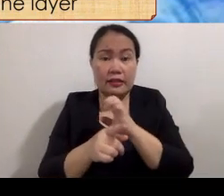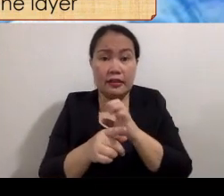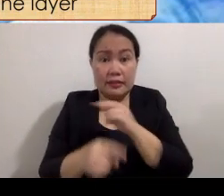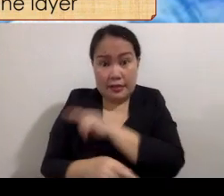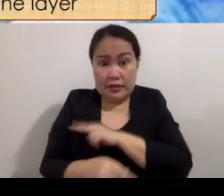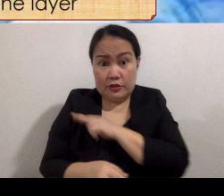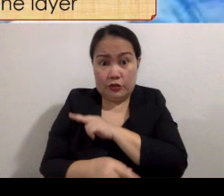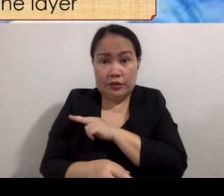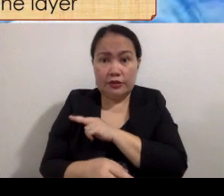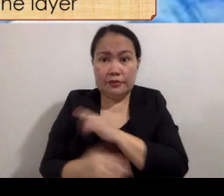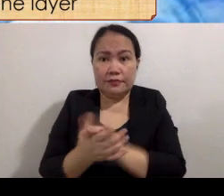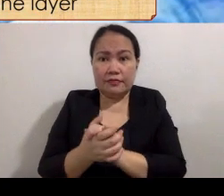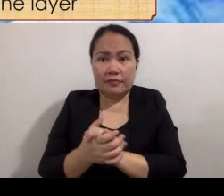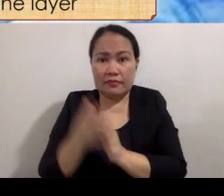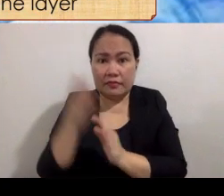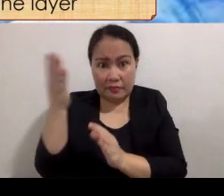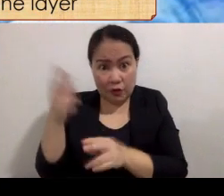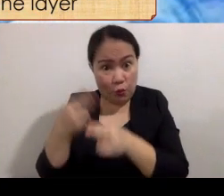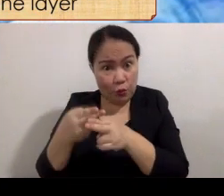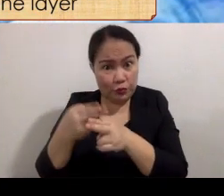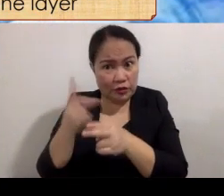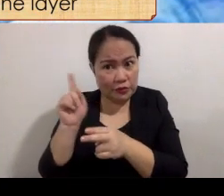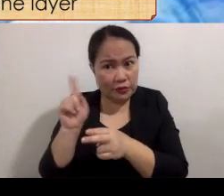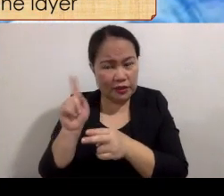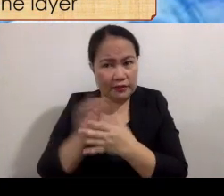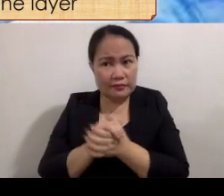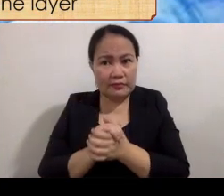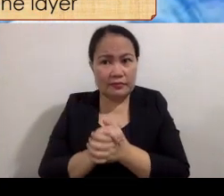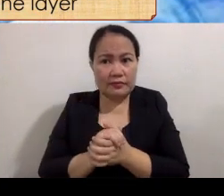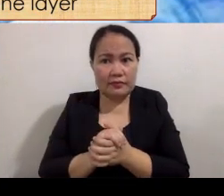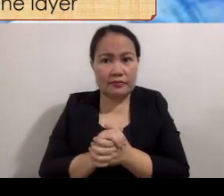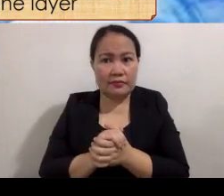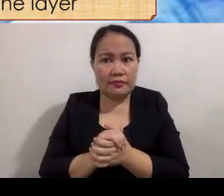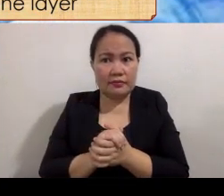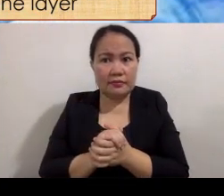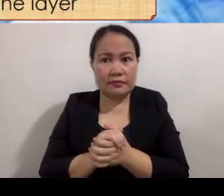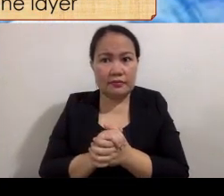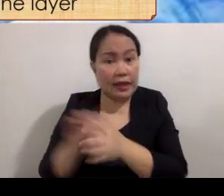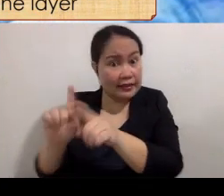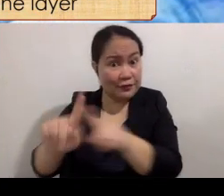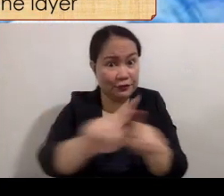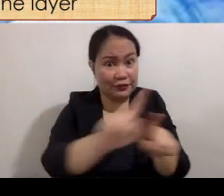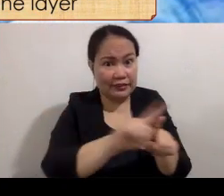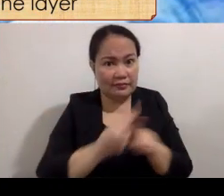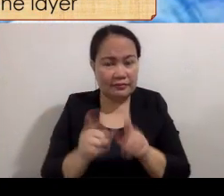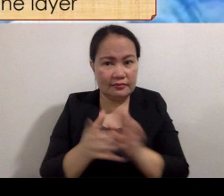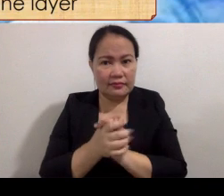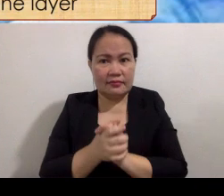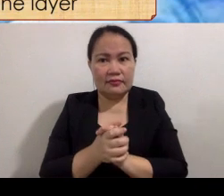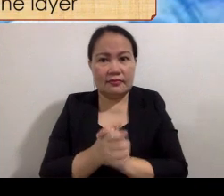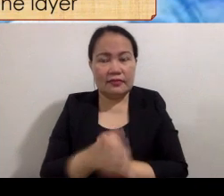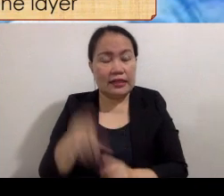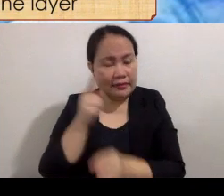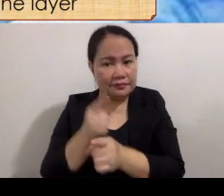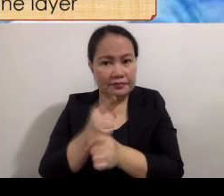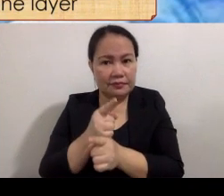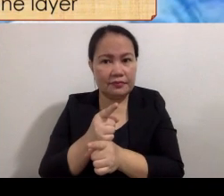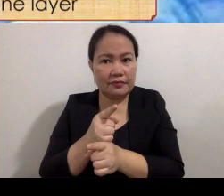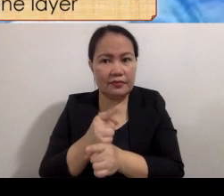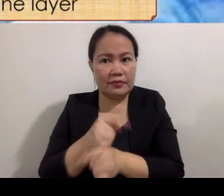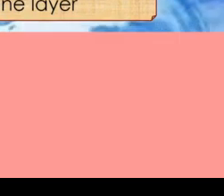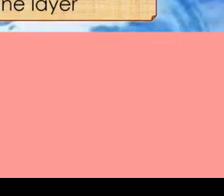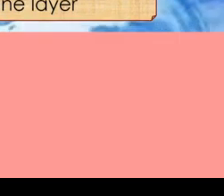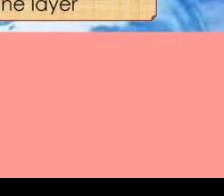na kalikasan ay tinatawag na patlang. Ano kaya ang patlang?